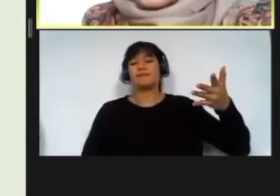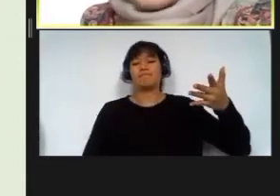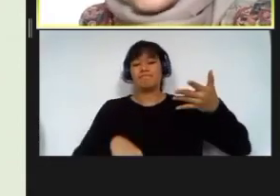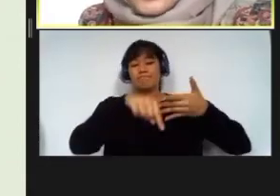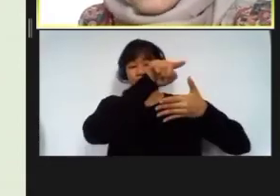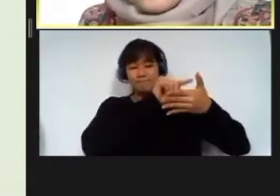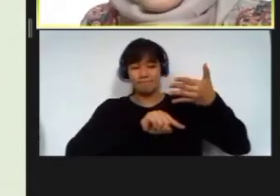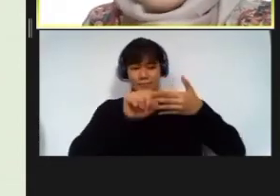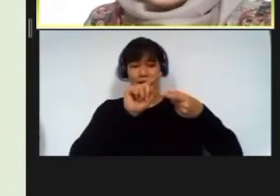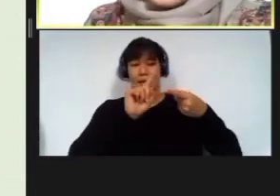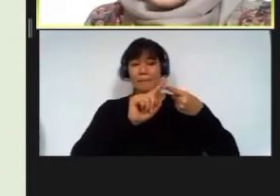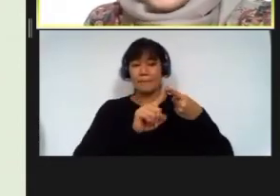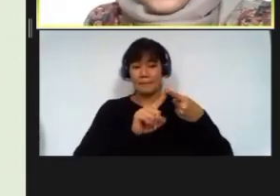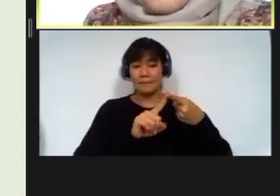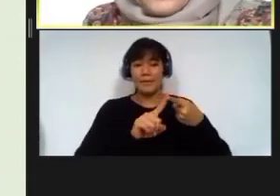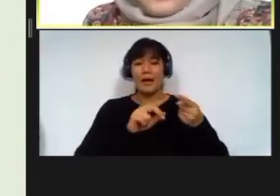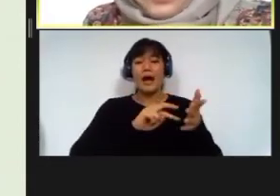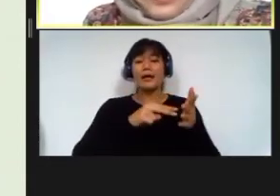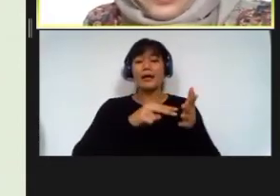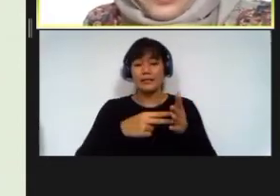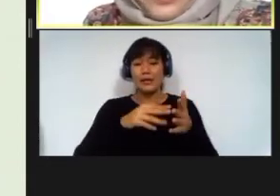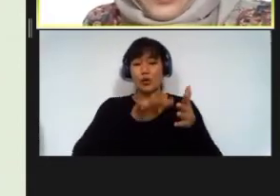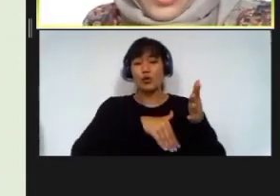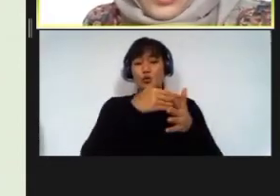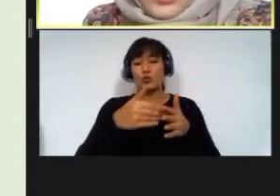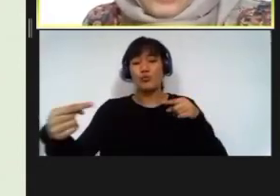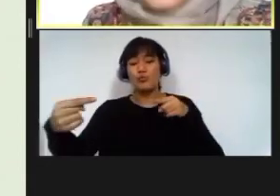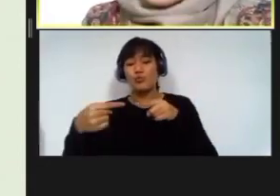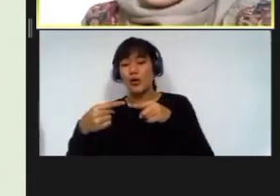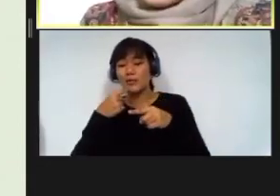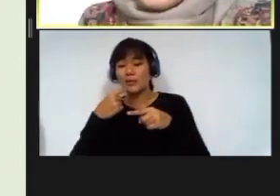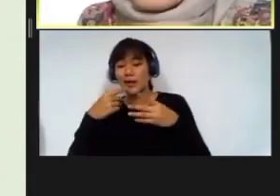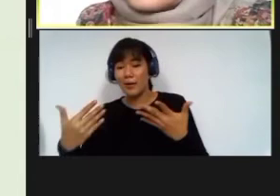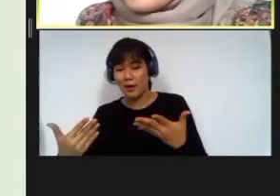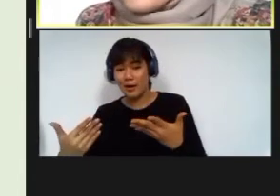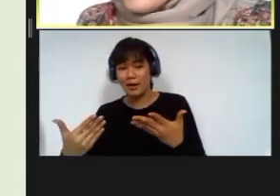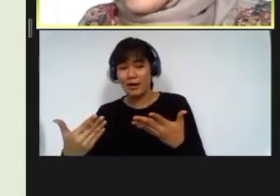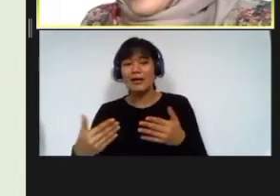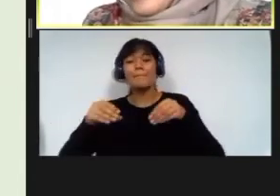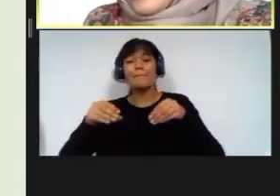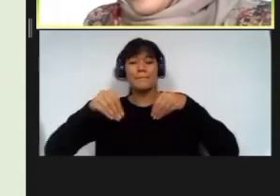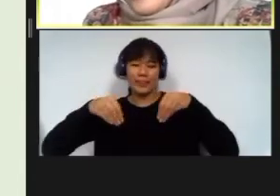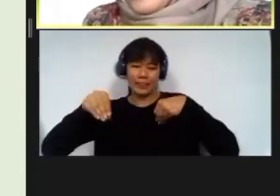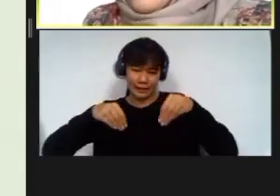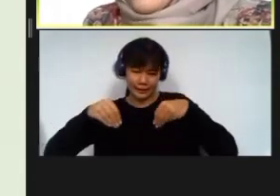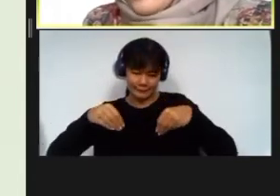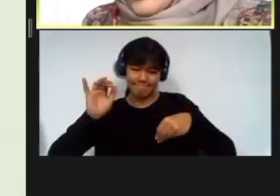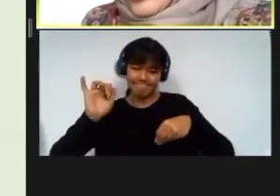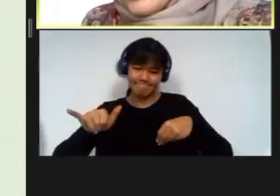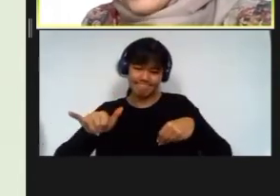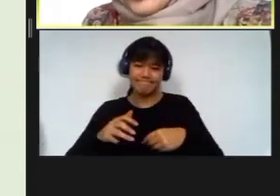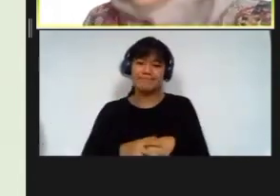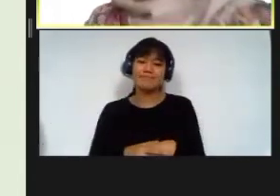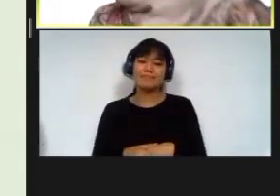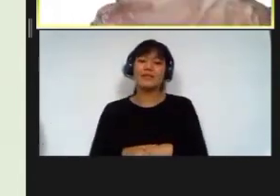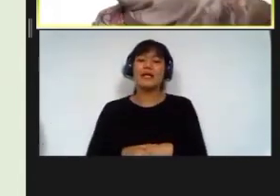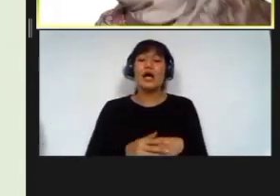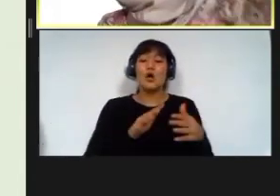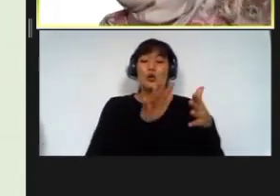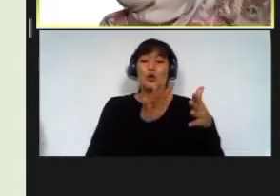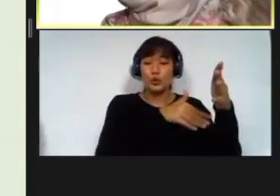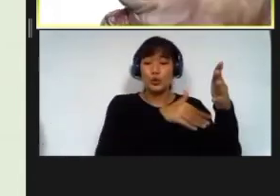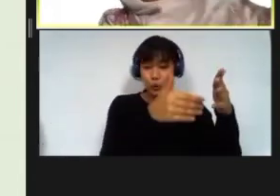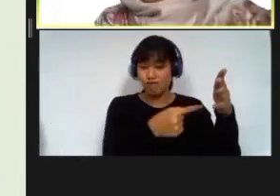ketika bicara kurikulum, bicara tentang apa? Bicara tentang materi, gitu. Kan kurikulumnya sudah ada